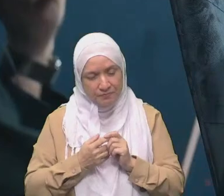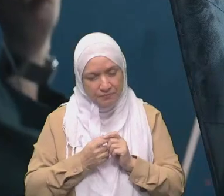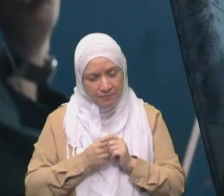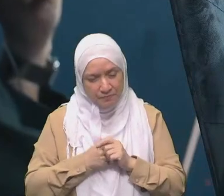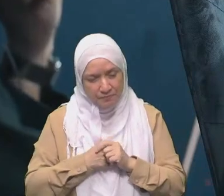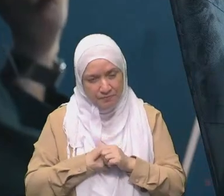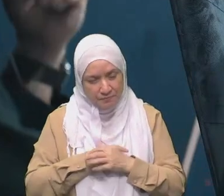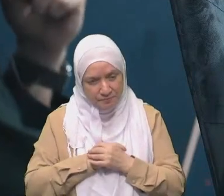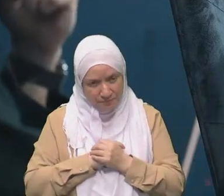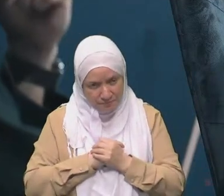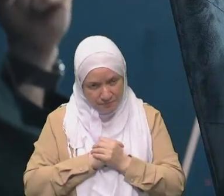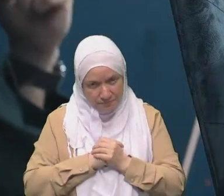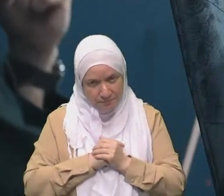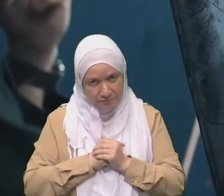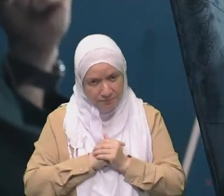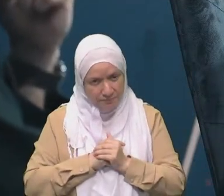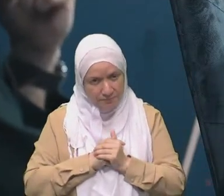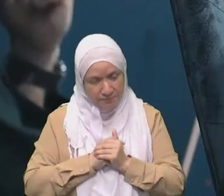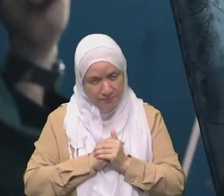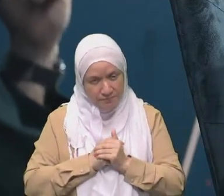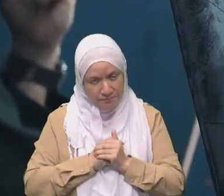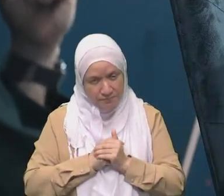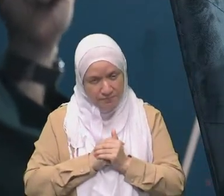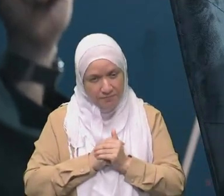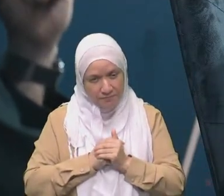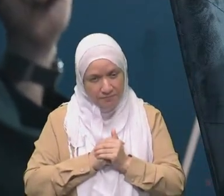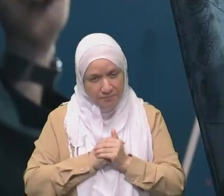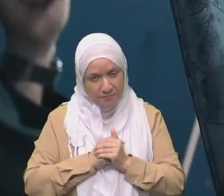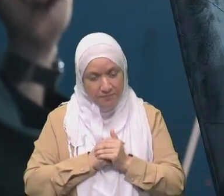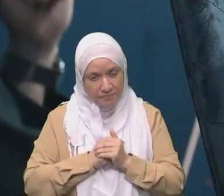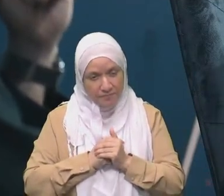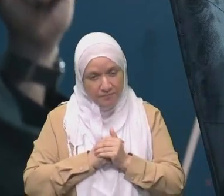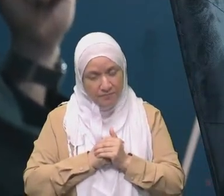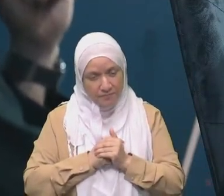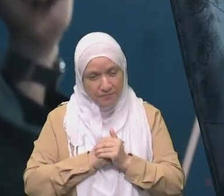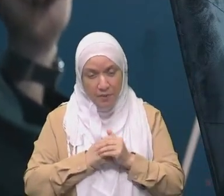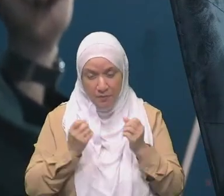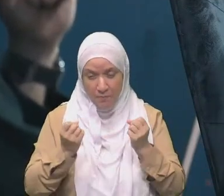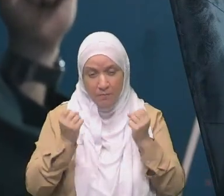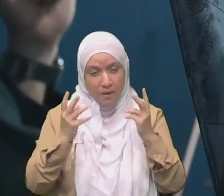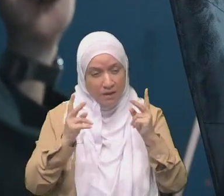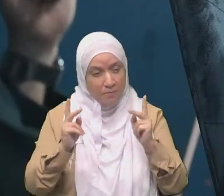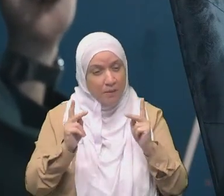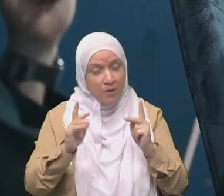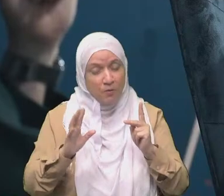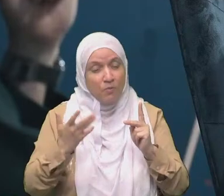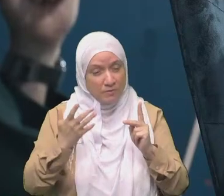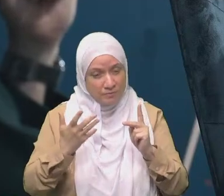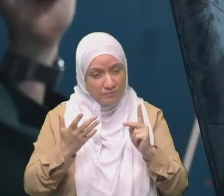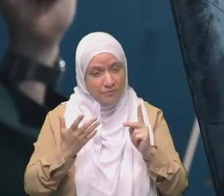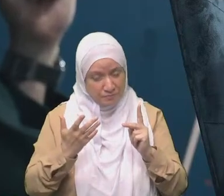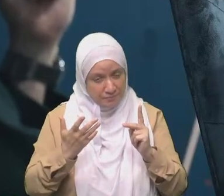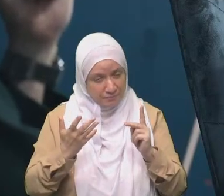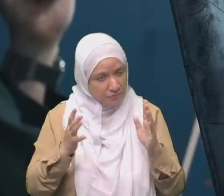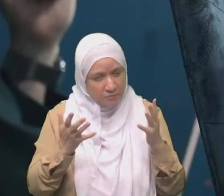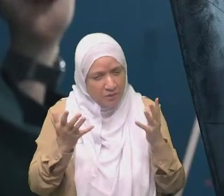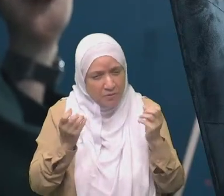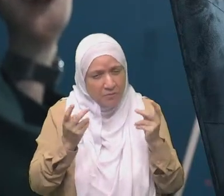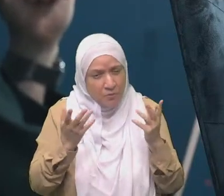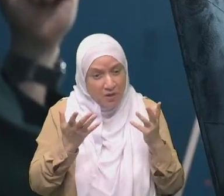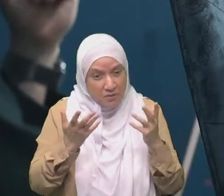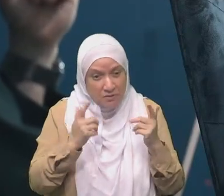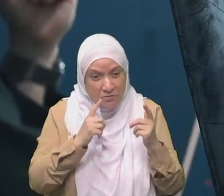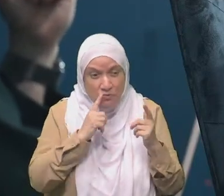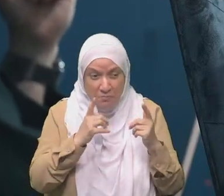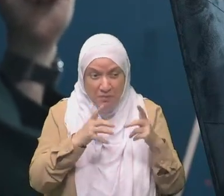هَذَا بِهَذَا. He says, a lot of people, he started with this one, because he knew this is basically the biggest problem. He says,